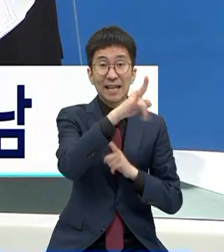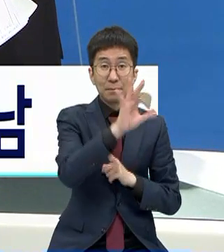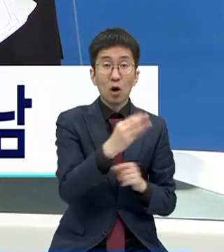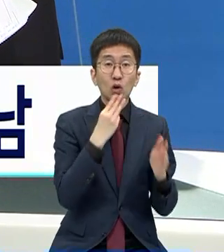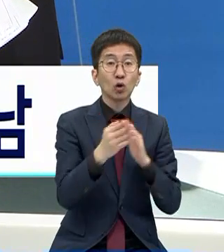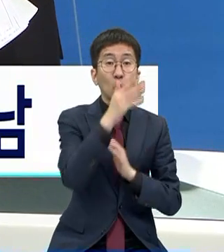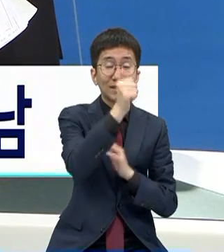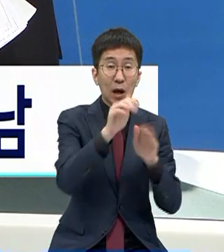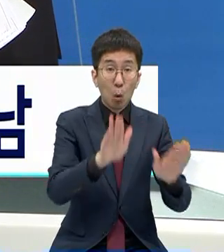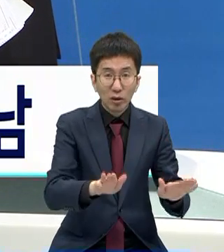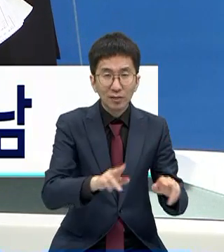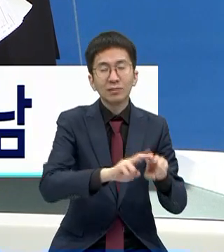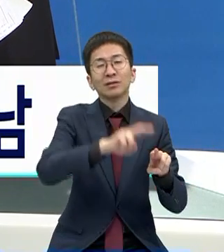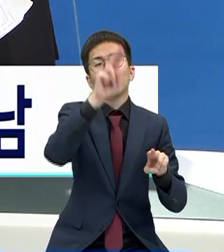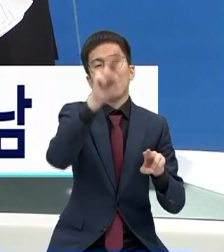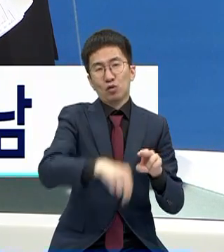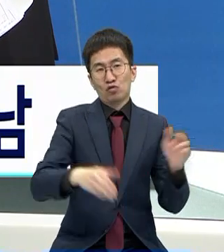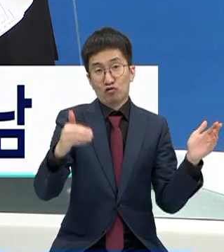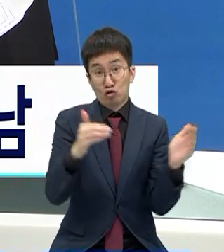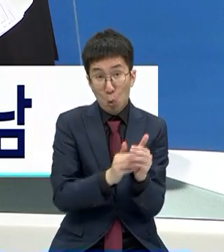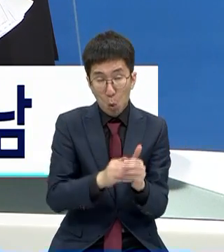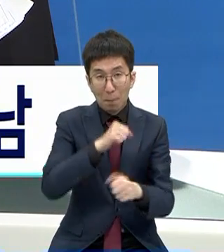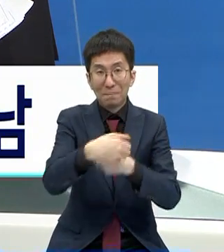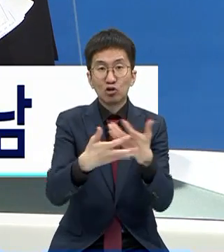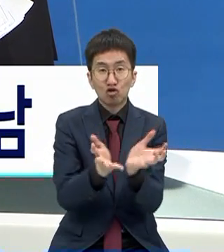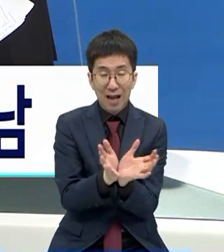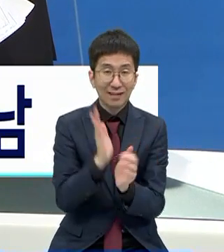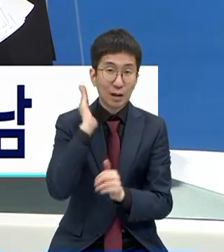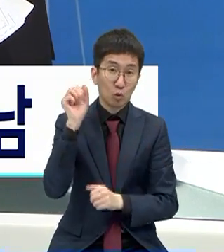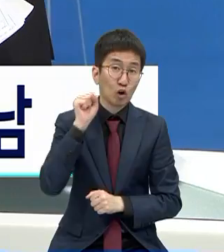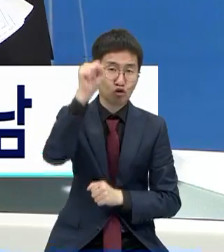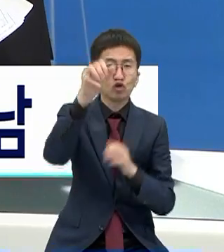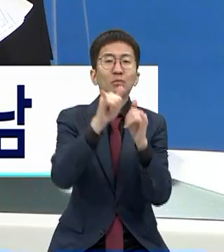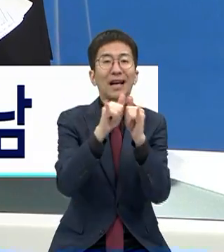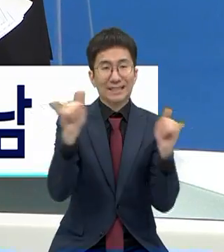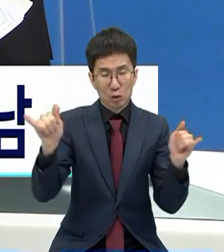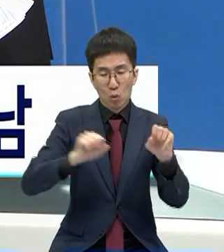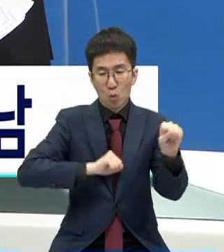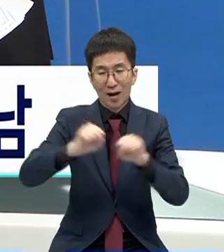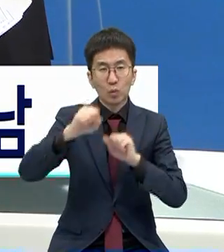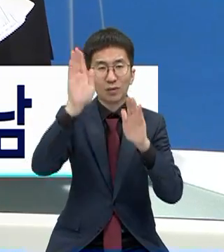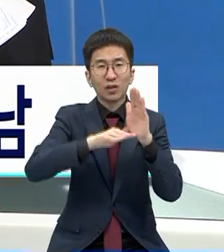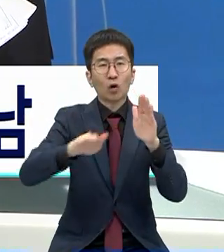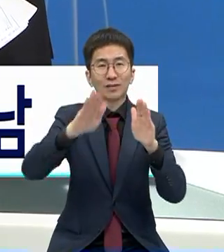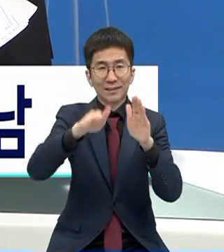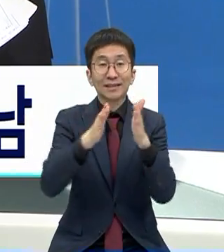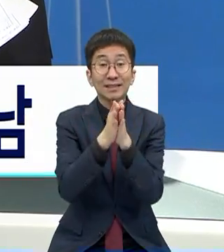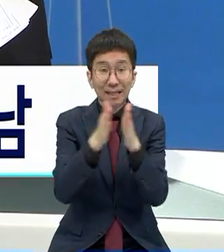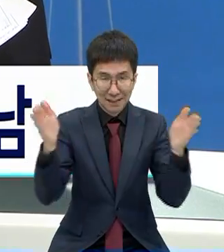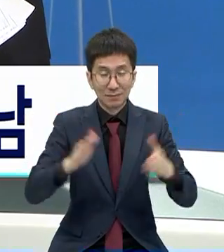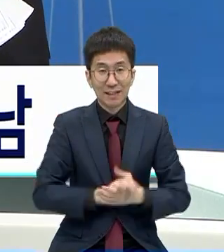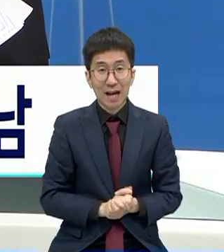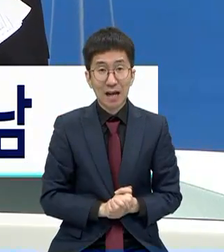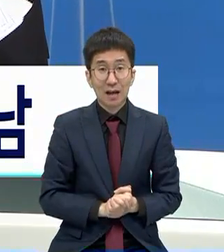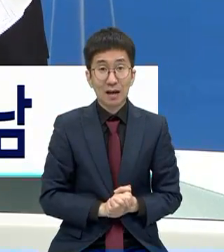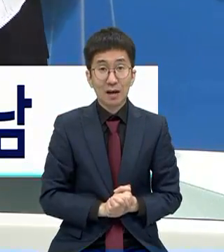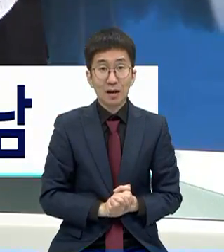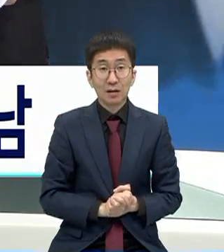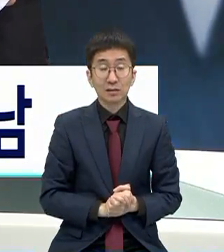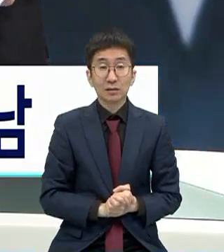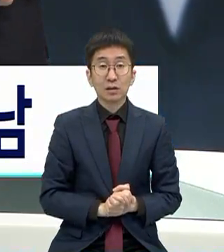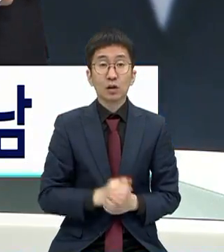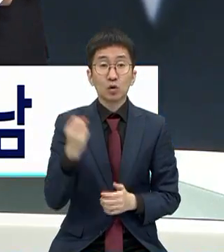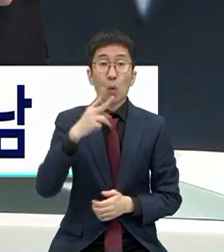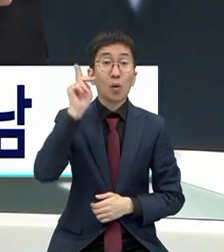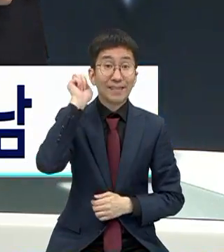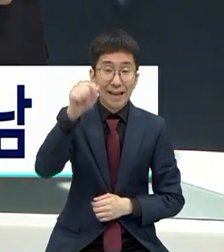이재명 경기지사가 오늘 지사직에서 물러나 민주당 대선 후보로서 본격 행보에 나섰습니다. 이재명